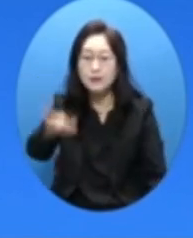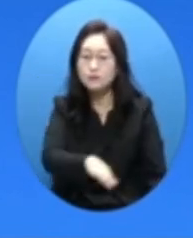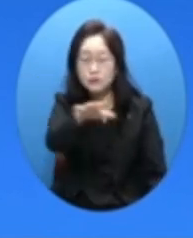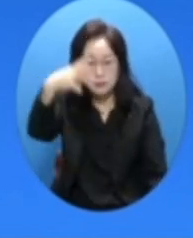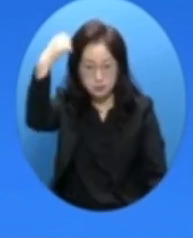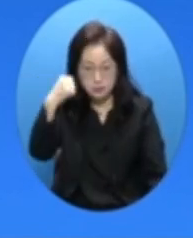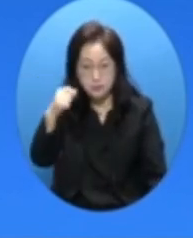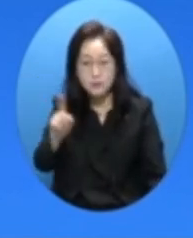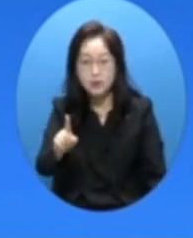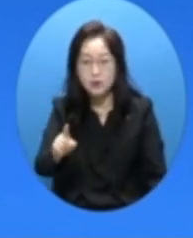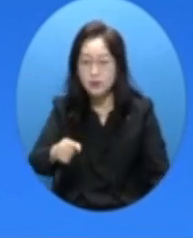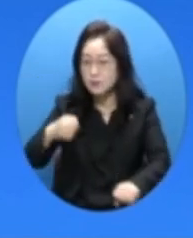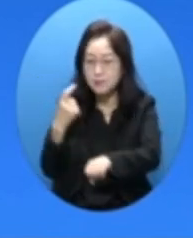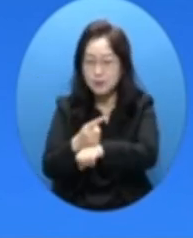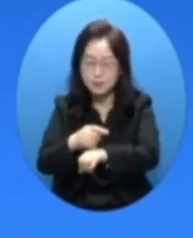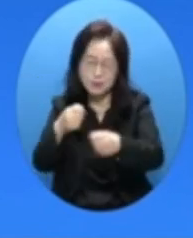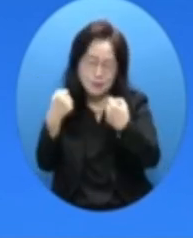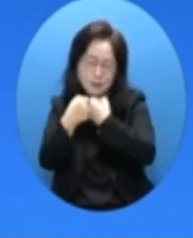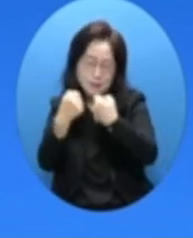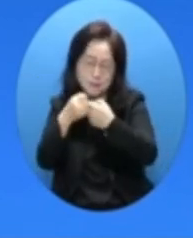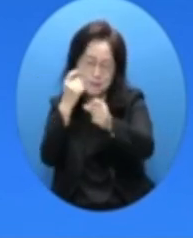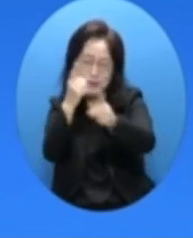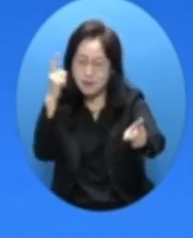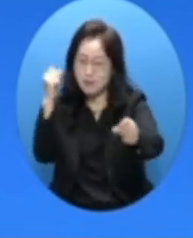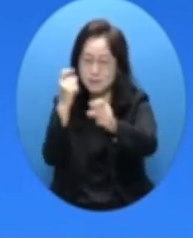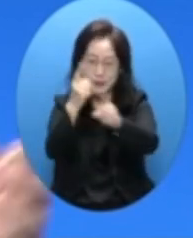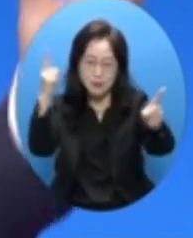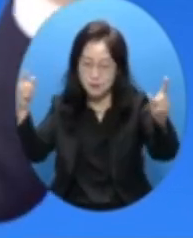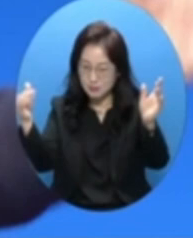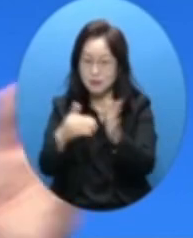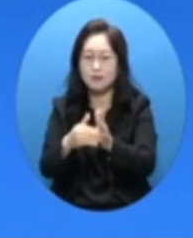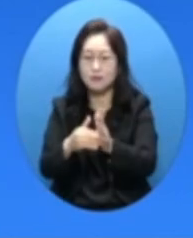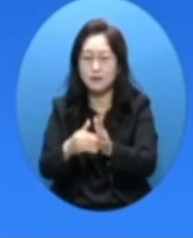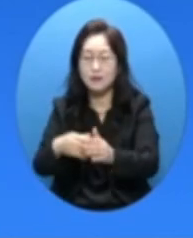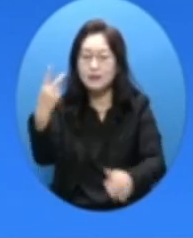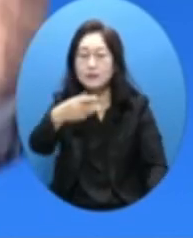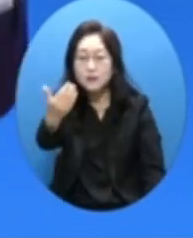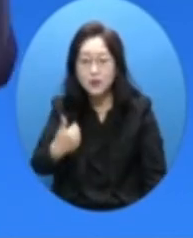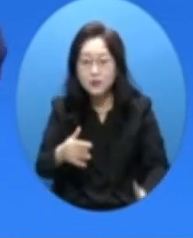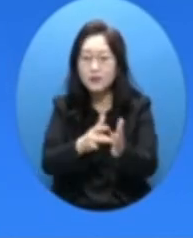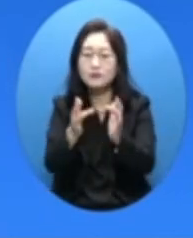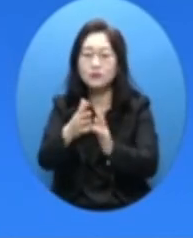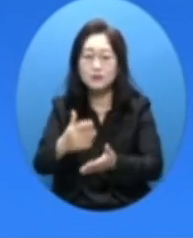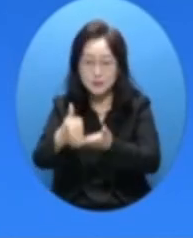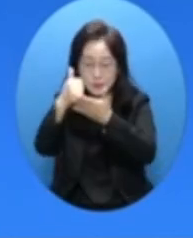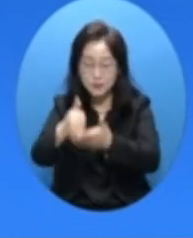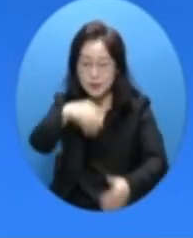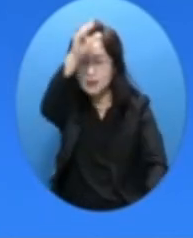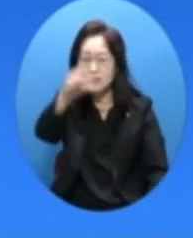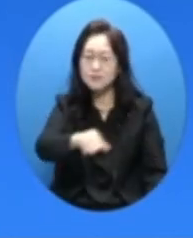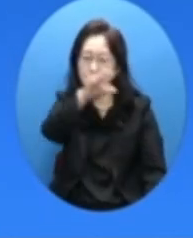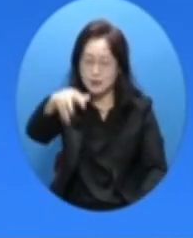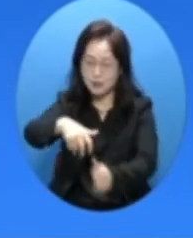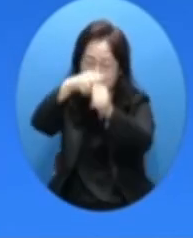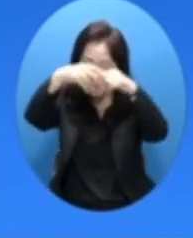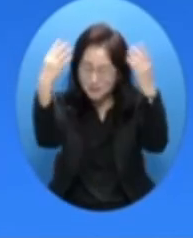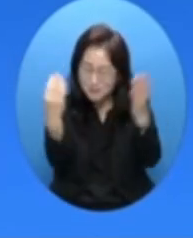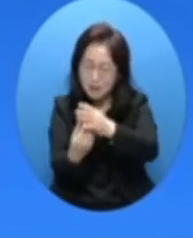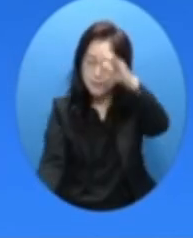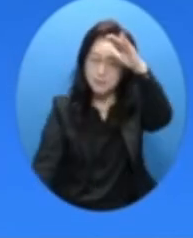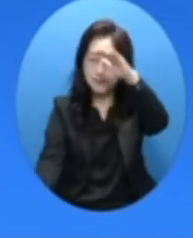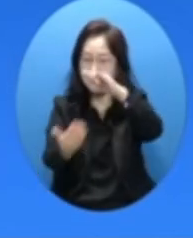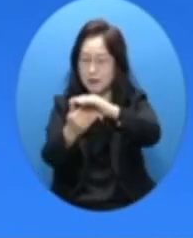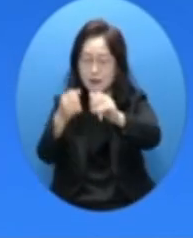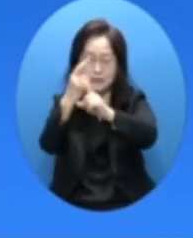잊지 말아야 됩니다 우리는 이미 이기고 싸우는 싸움을 싸우는 것입니다 2000년 전에 예수께서 십자가에서 다 이루었다 하실 때 우리는